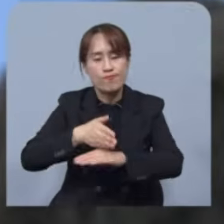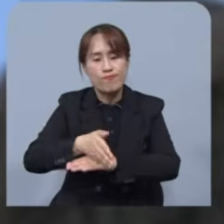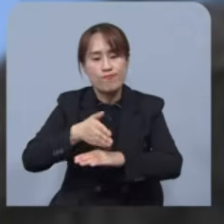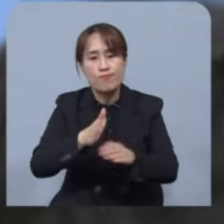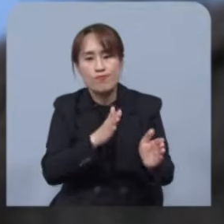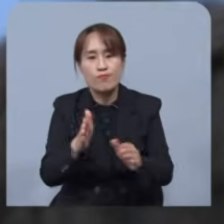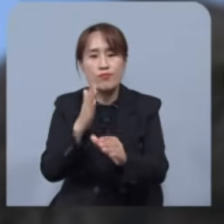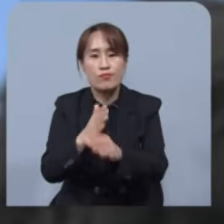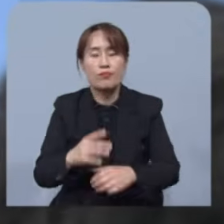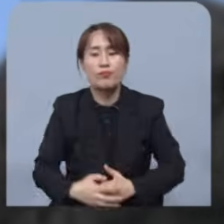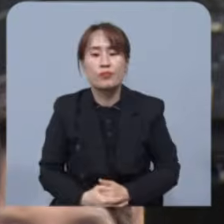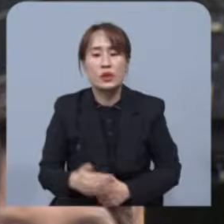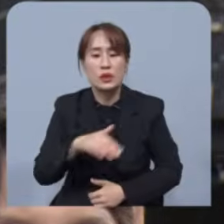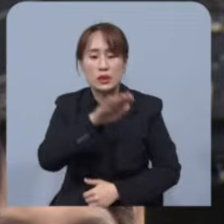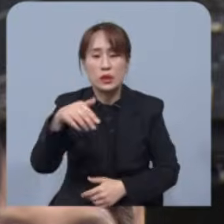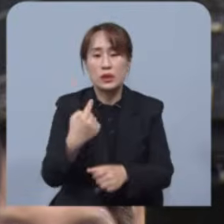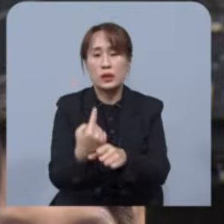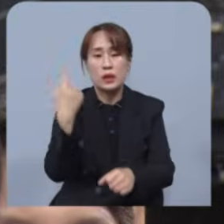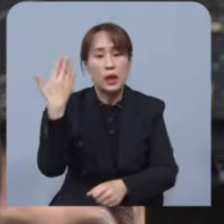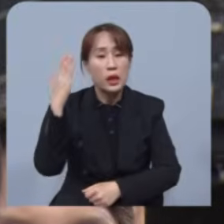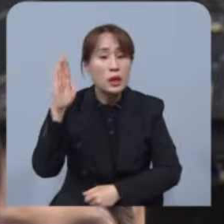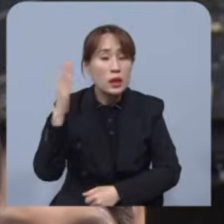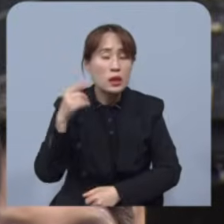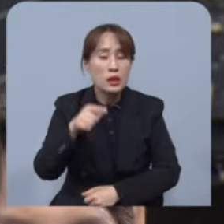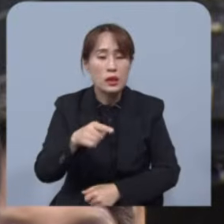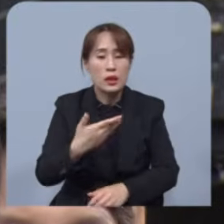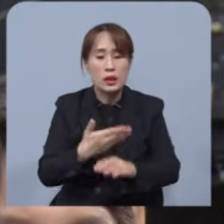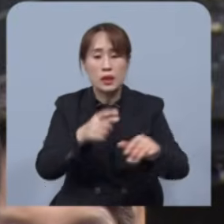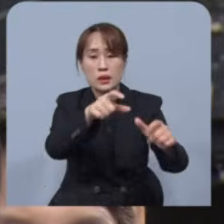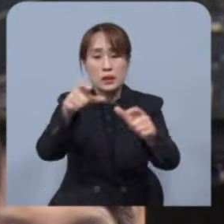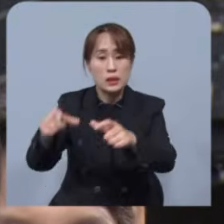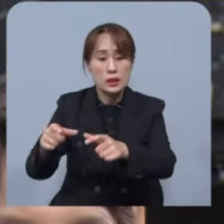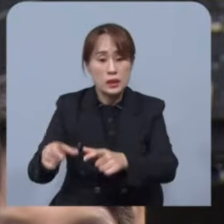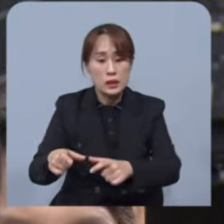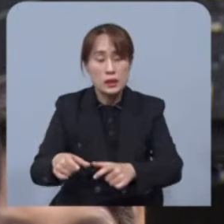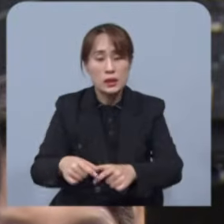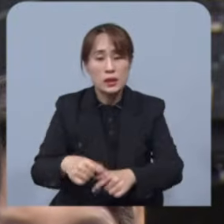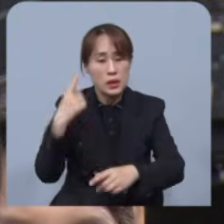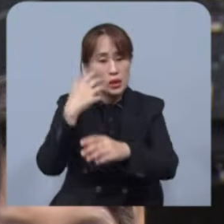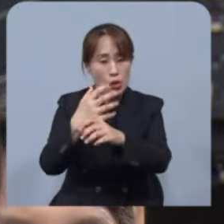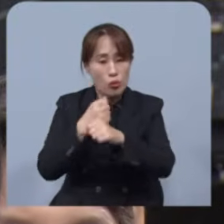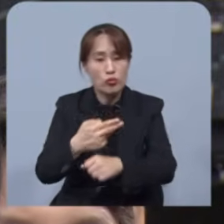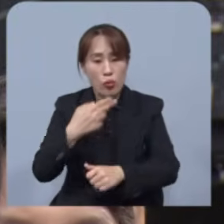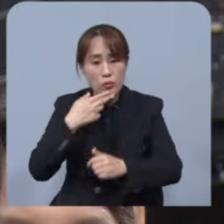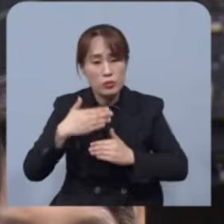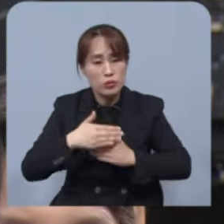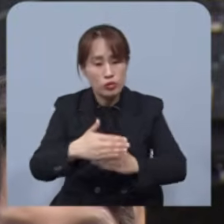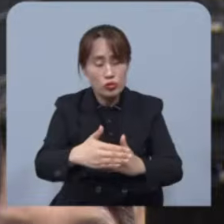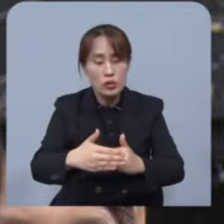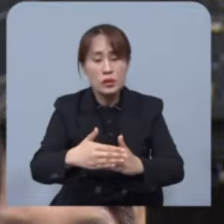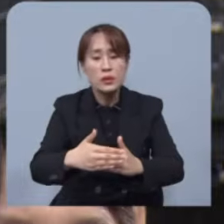오고 있습니다. 근데 저희 작년에 최근에 다른 지역들의 그 예타 면제에 의한 뭐 이런